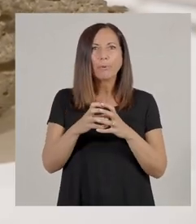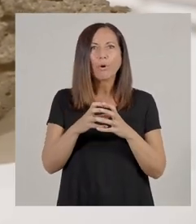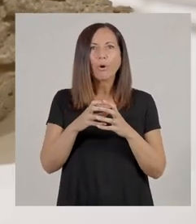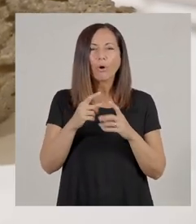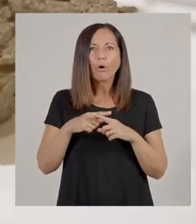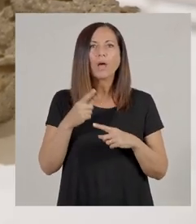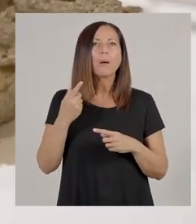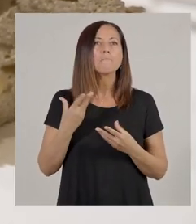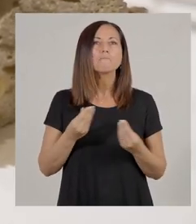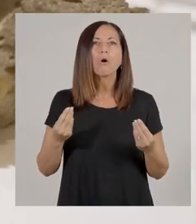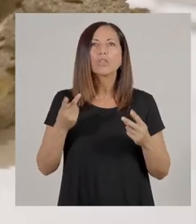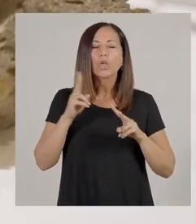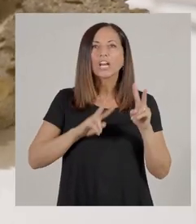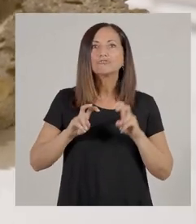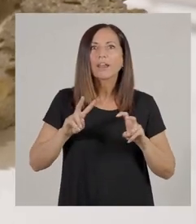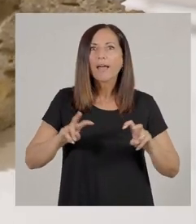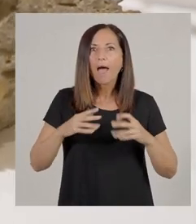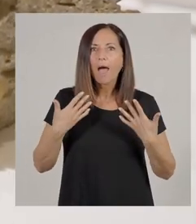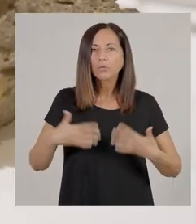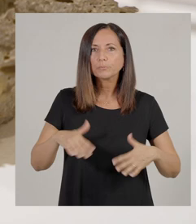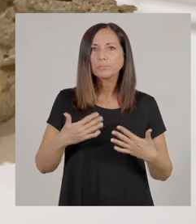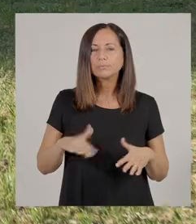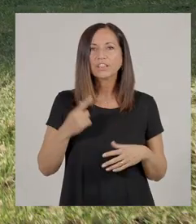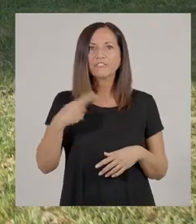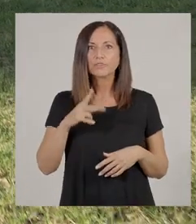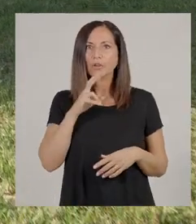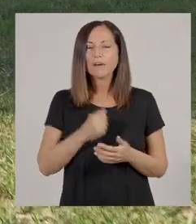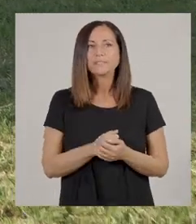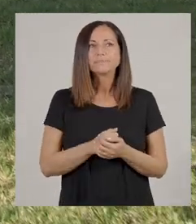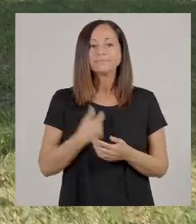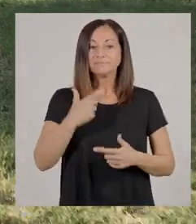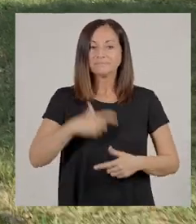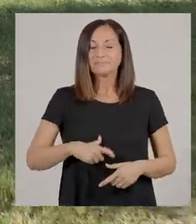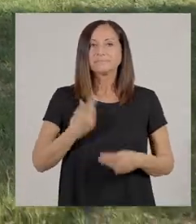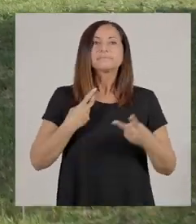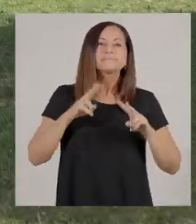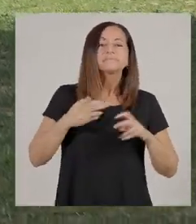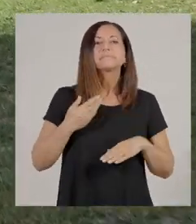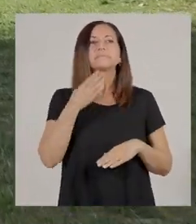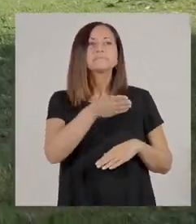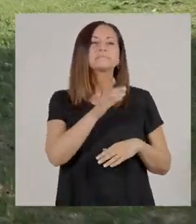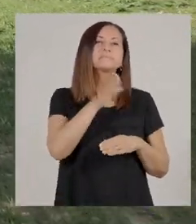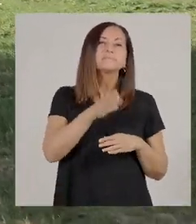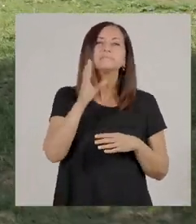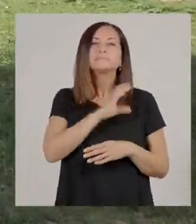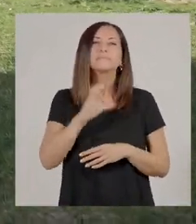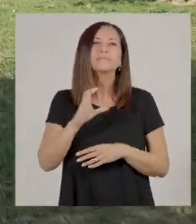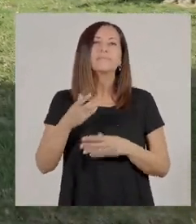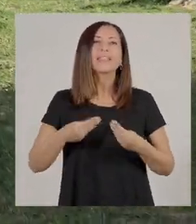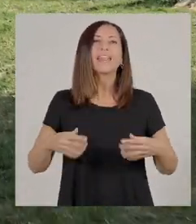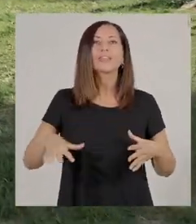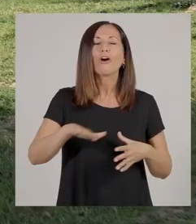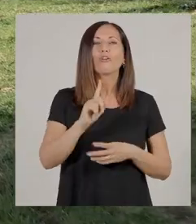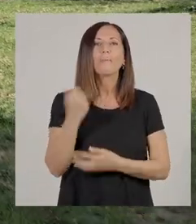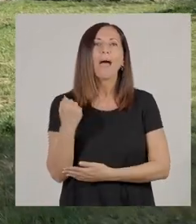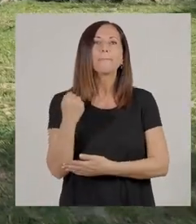di cristallizzazione era molto ricercata. I ricercatori di minerali, quando andavano in giro, conoscevano il territorio, perché